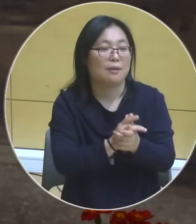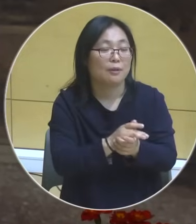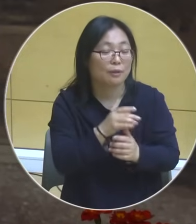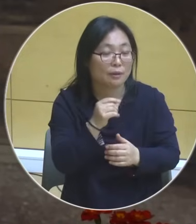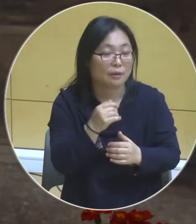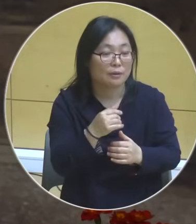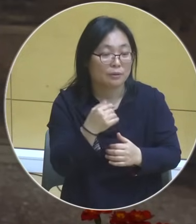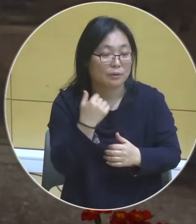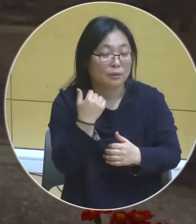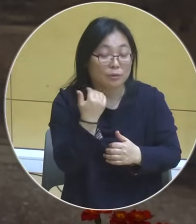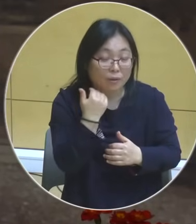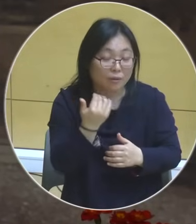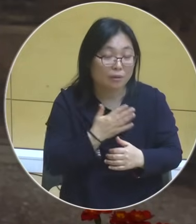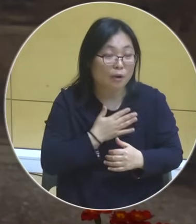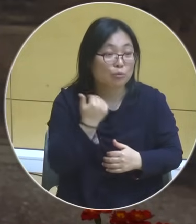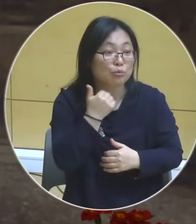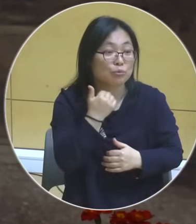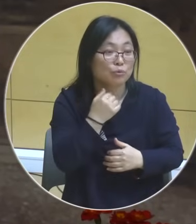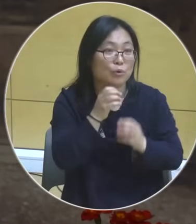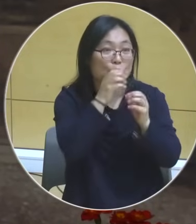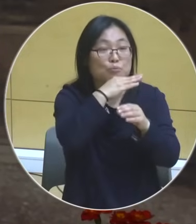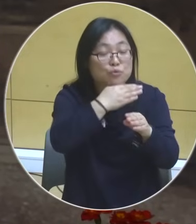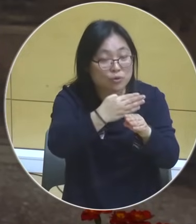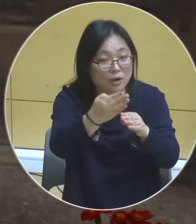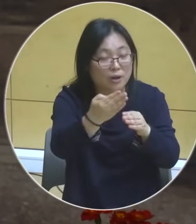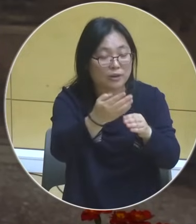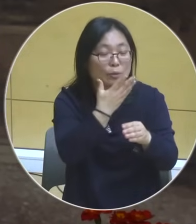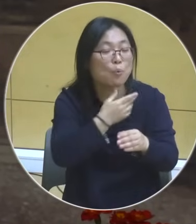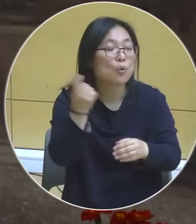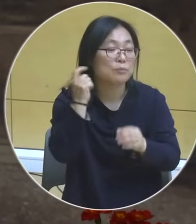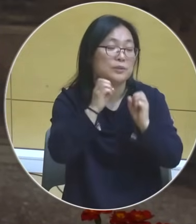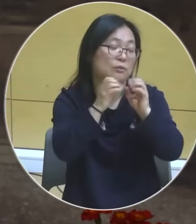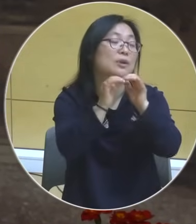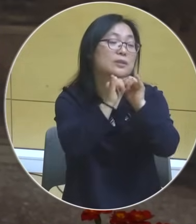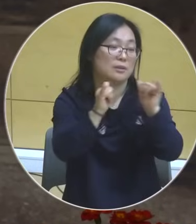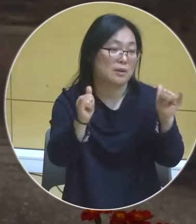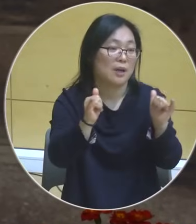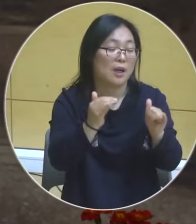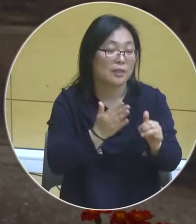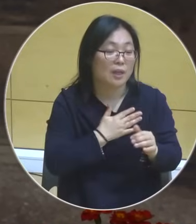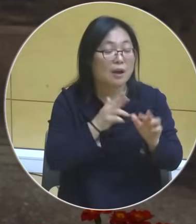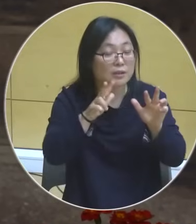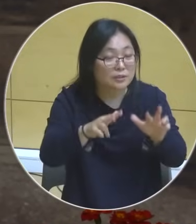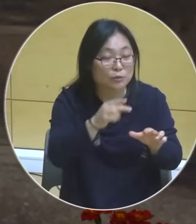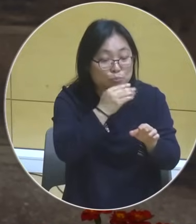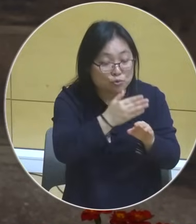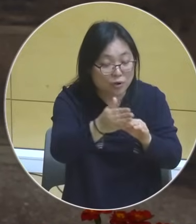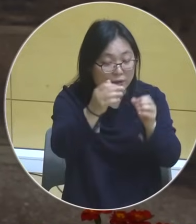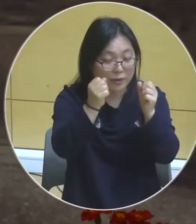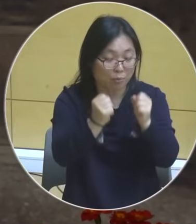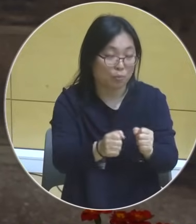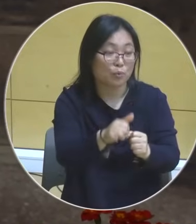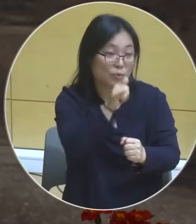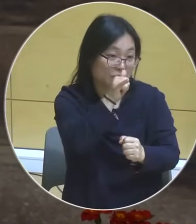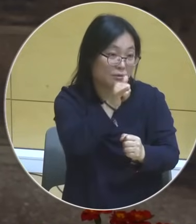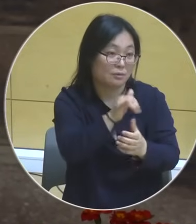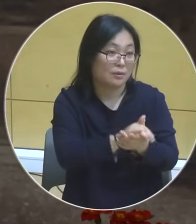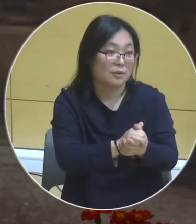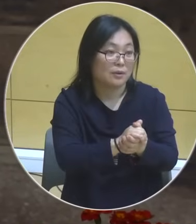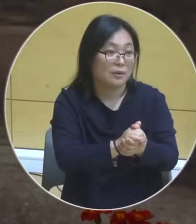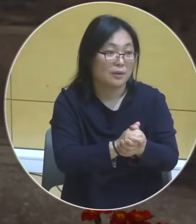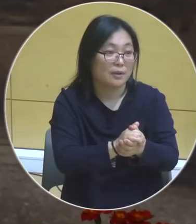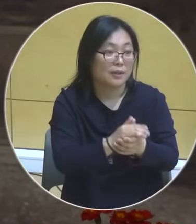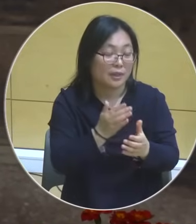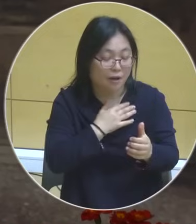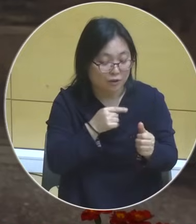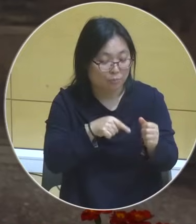내가 무슨 선교사지? 북한을 위한 선교사잖아. 그렇다면 나는 지금 어디 있지? 내가 선교하는 선교지에 있잖아. 북한에 있잖아.